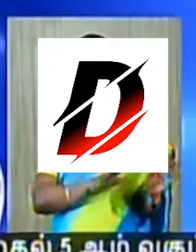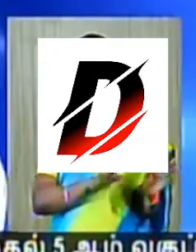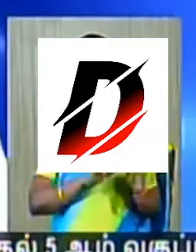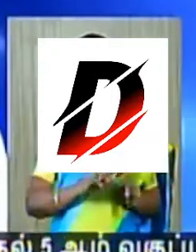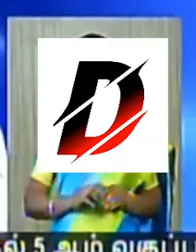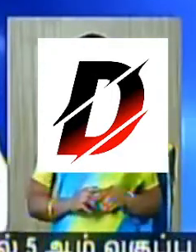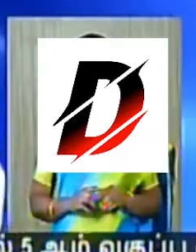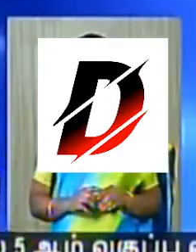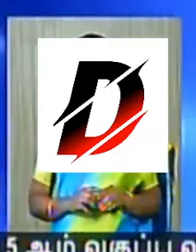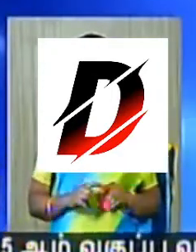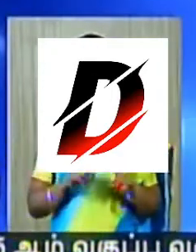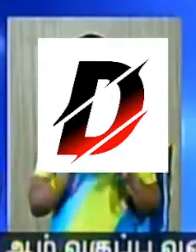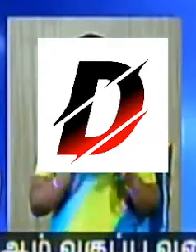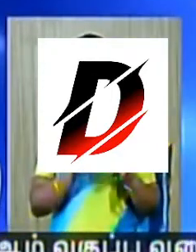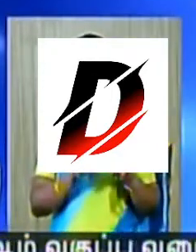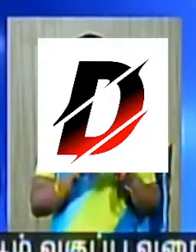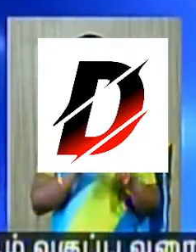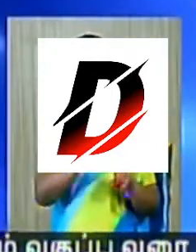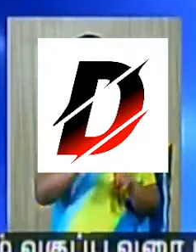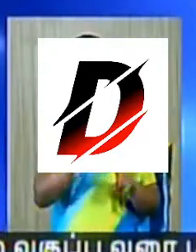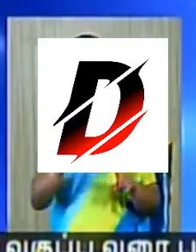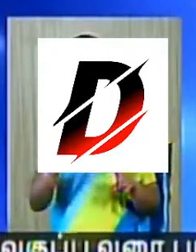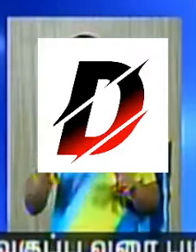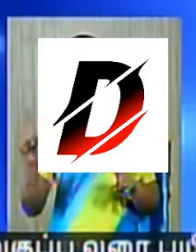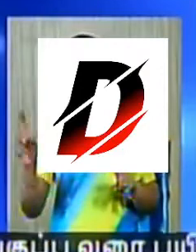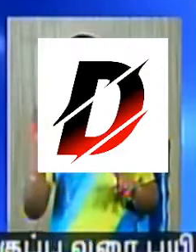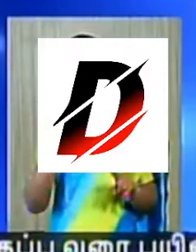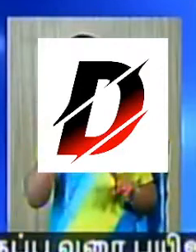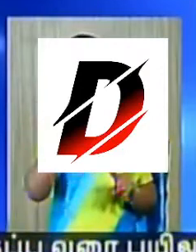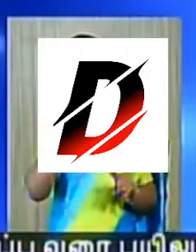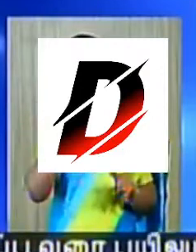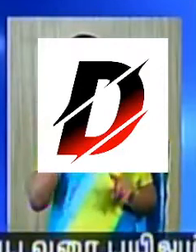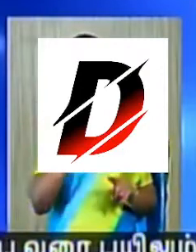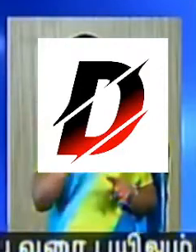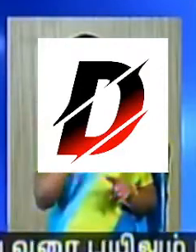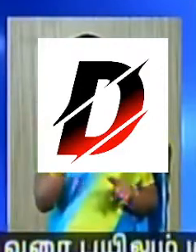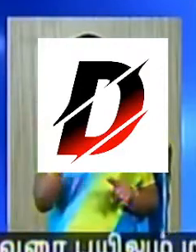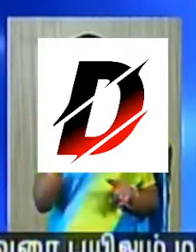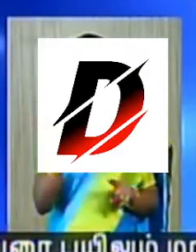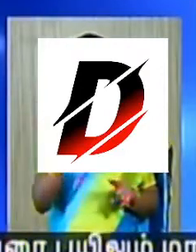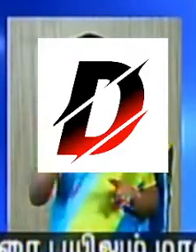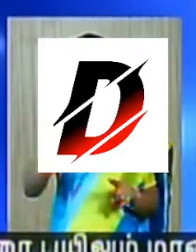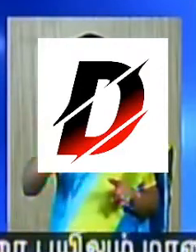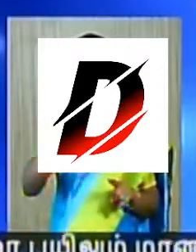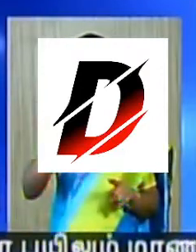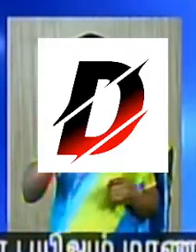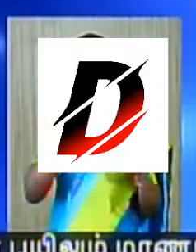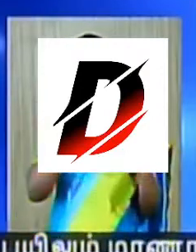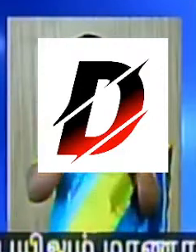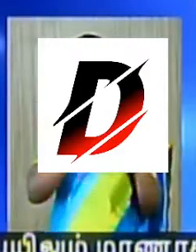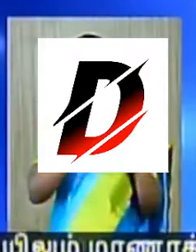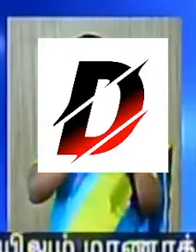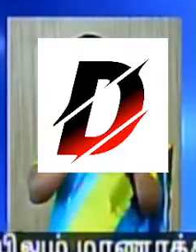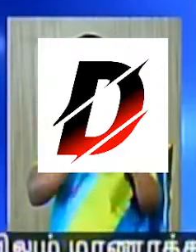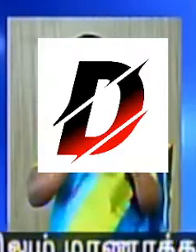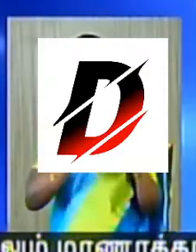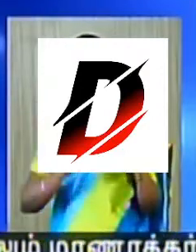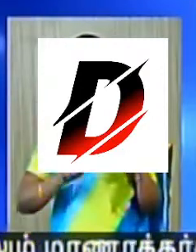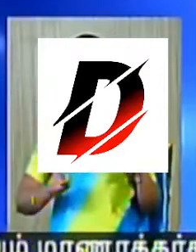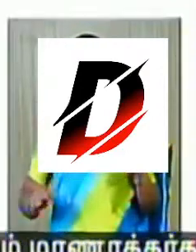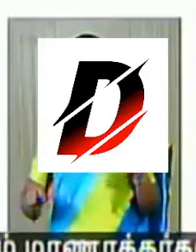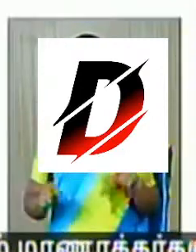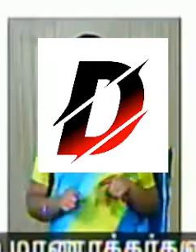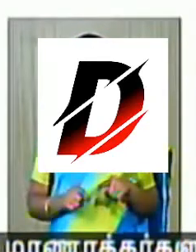பண்ணணும்னு கேட்டிங்கன்னா, எக்ஸோட ஒவ்வொரு மதிப்பையும் -9 பெருக்கி பெருக்கி எழுத வேண்டும்.